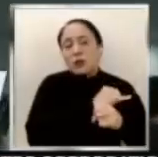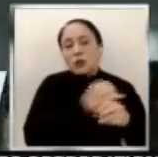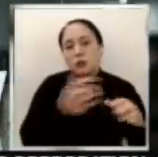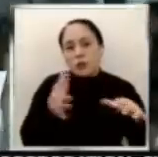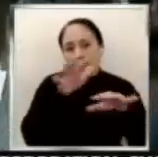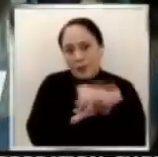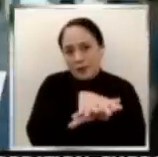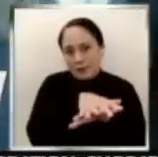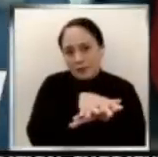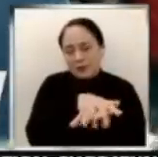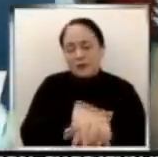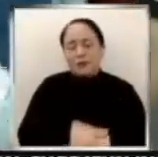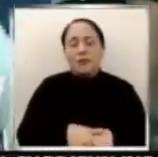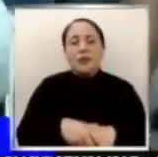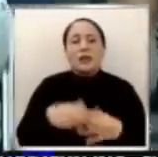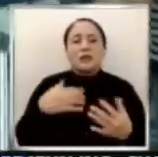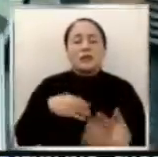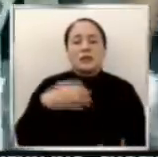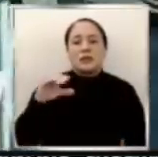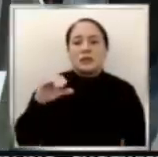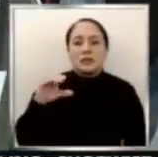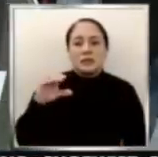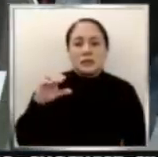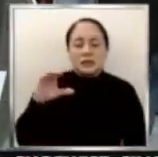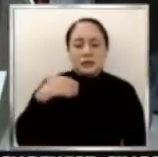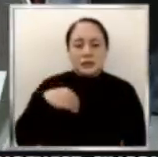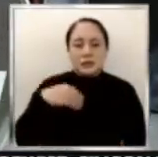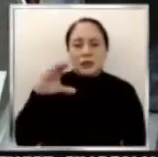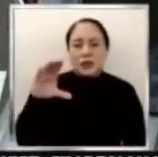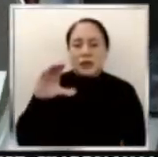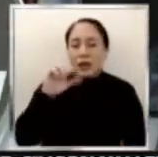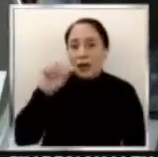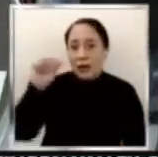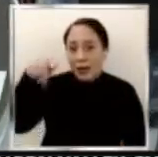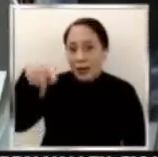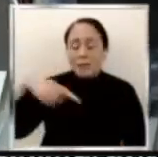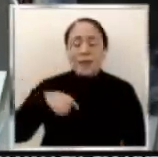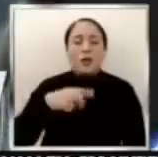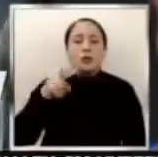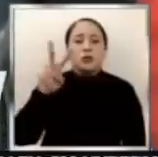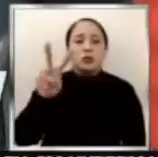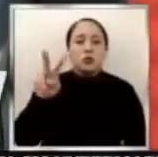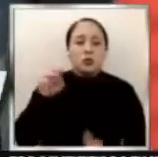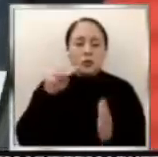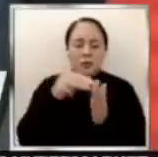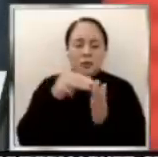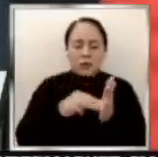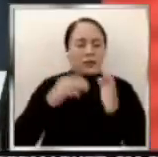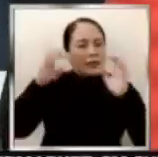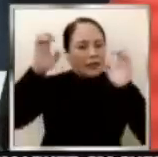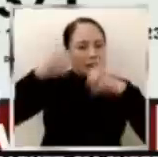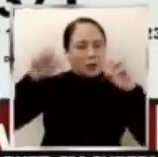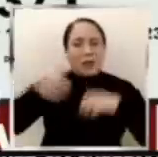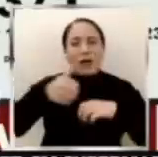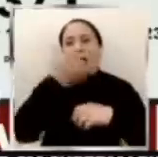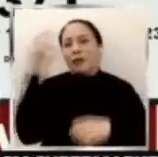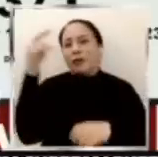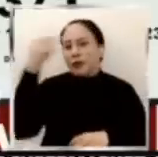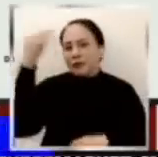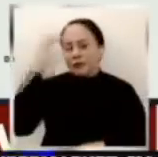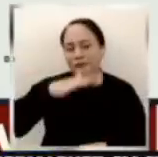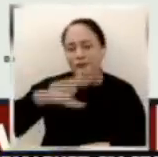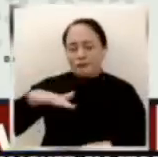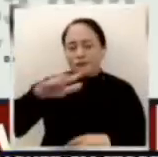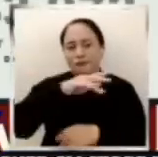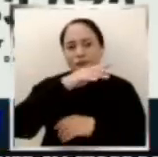Ang Civil Aviation Authority of the Philippines o CAAP, 2 milyong pasahero ang inaasahan sa iba pang airports sa bansa. Kailangan agahan